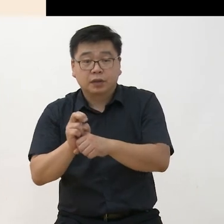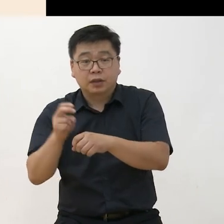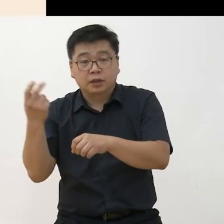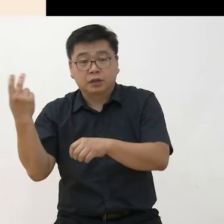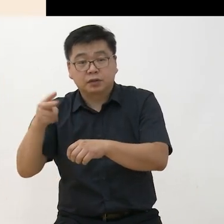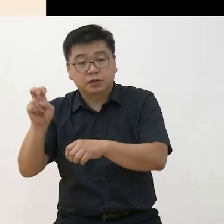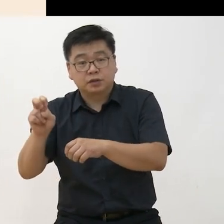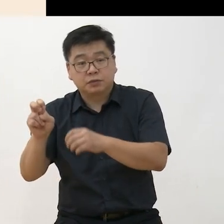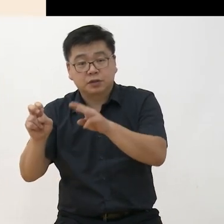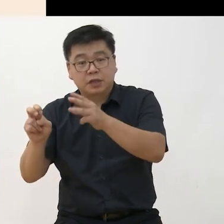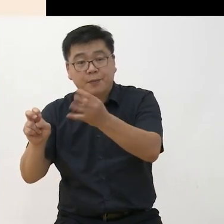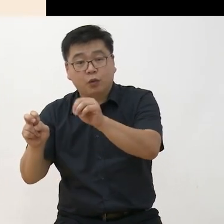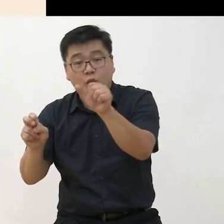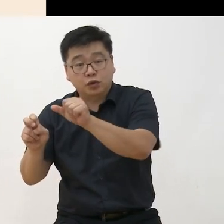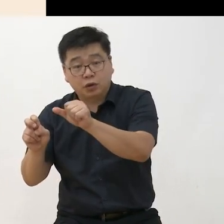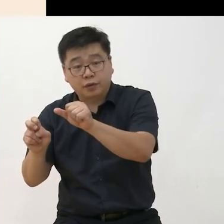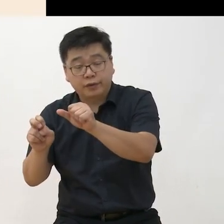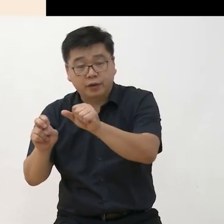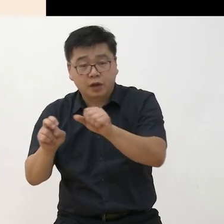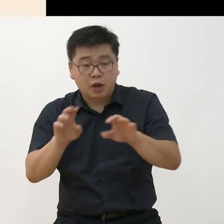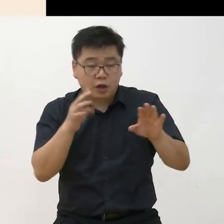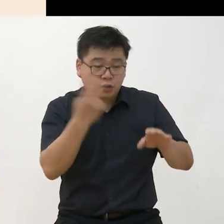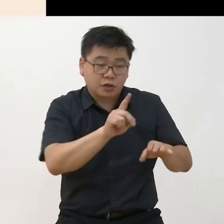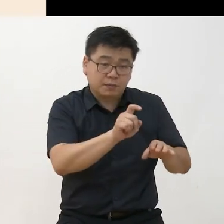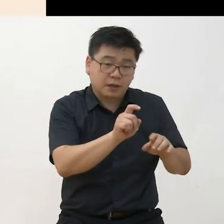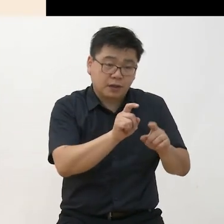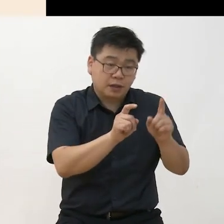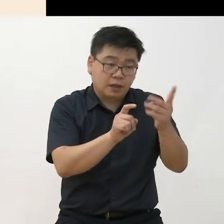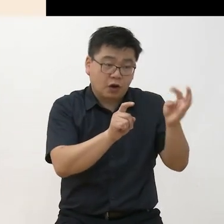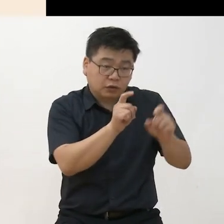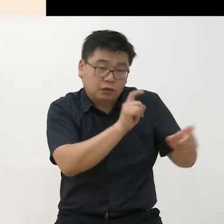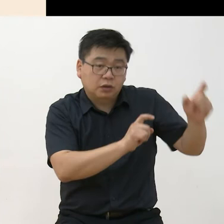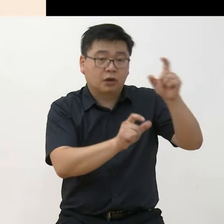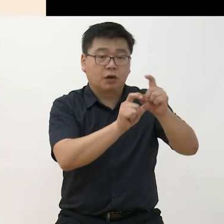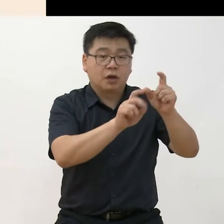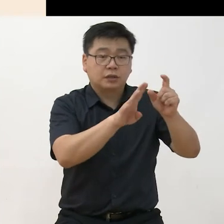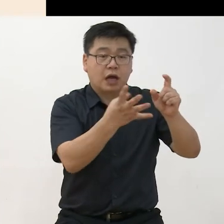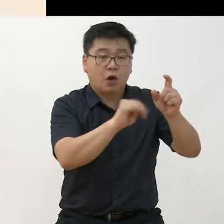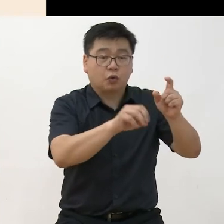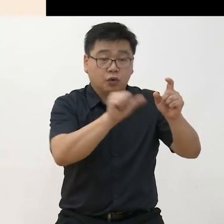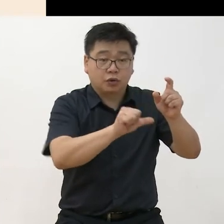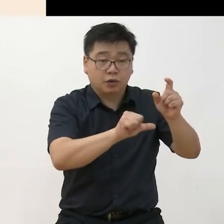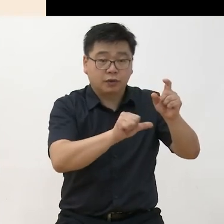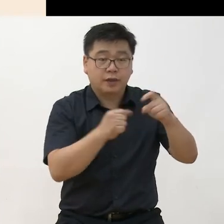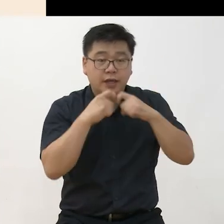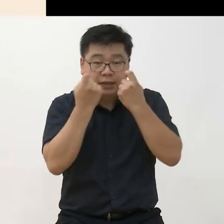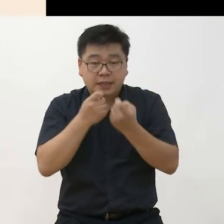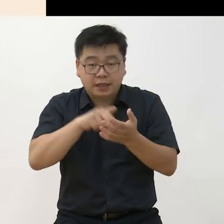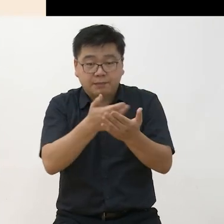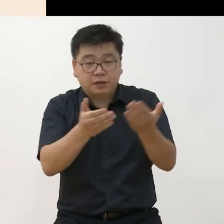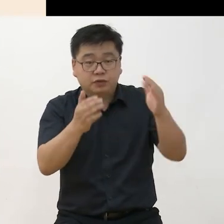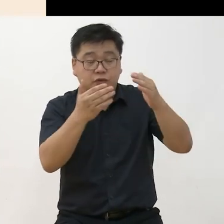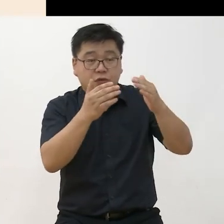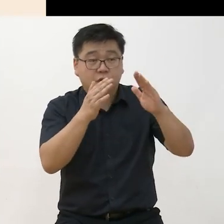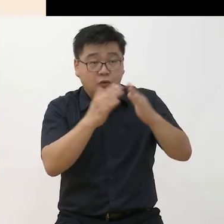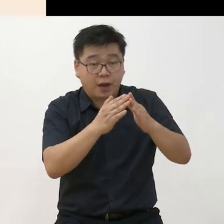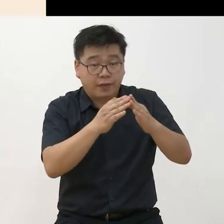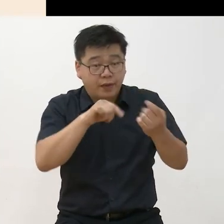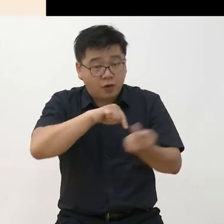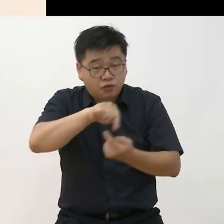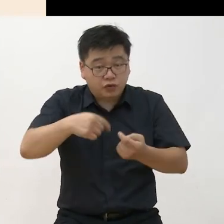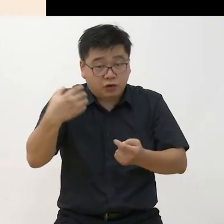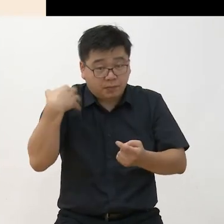5천으로 그 1억이 증액된 사업입니다. 그래서 그 사립미술관의 어떤 전시나 프로그램을